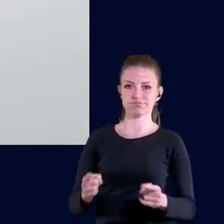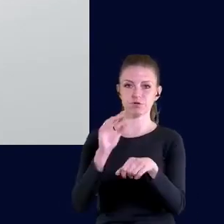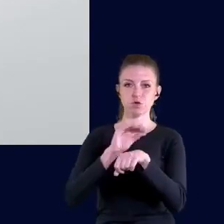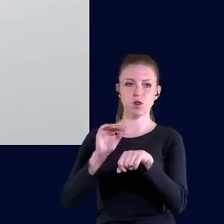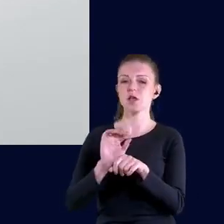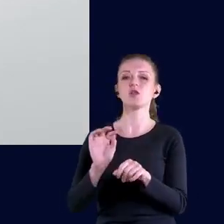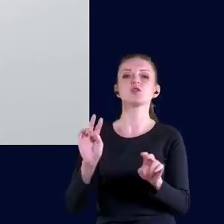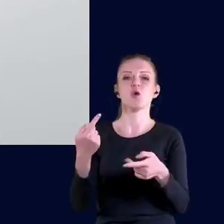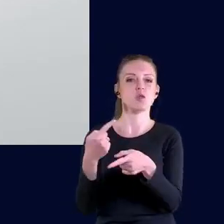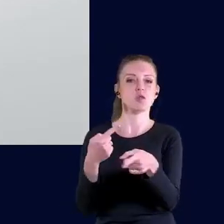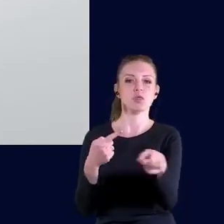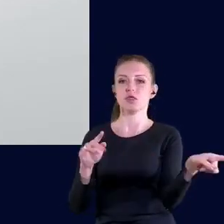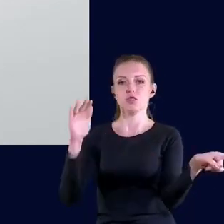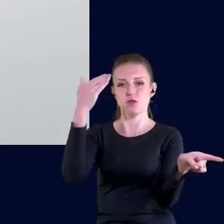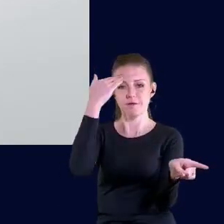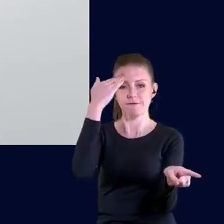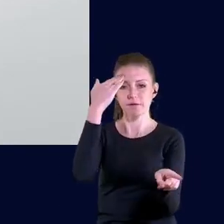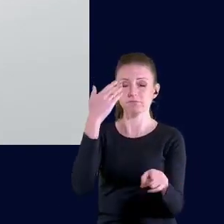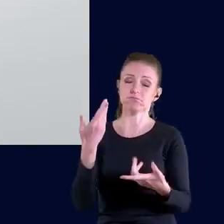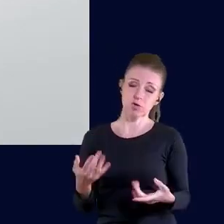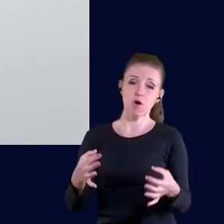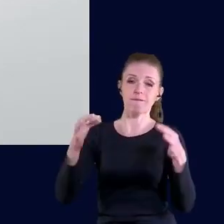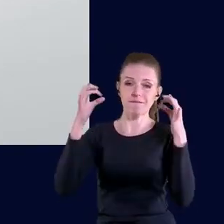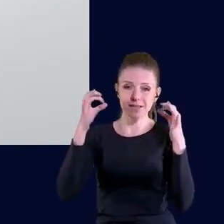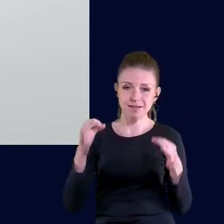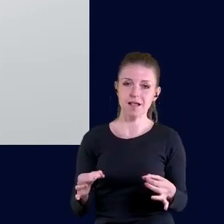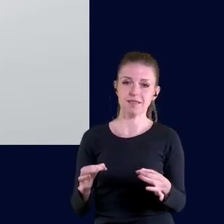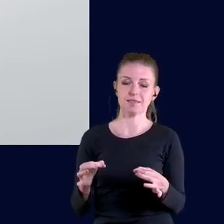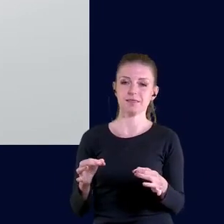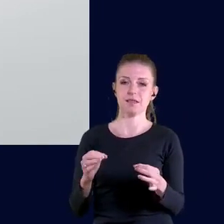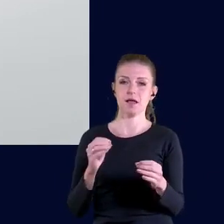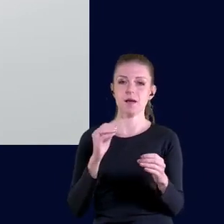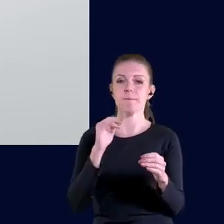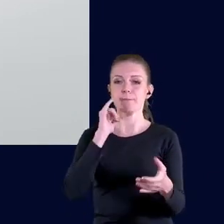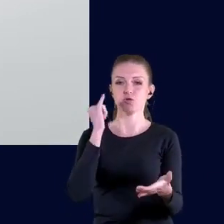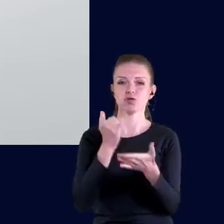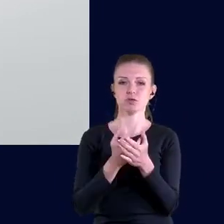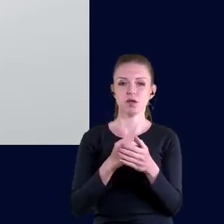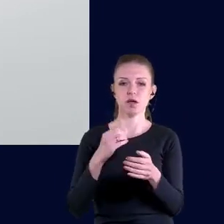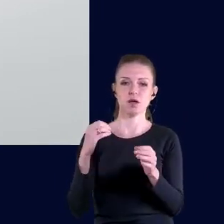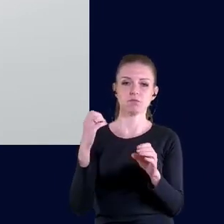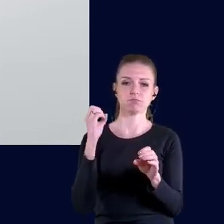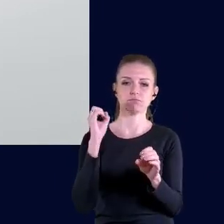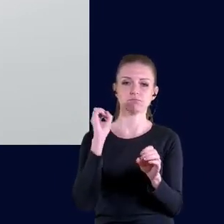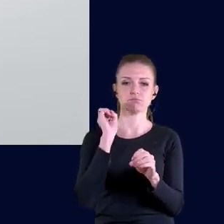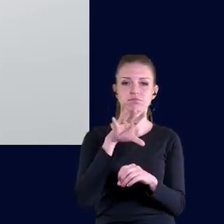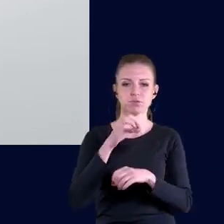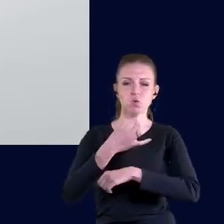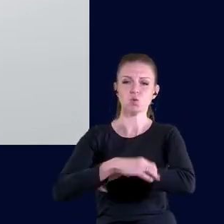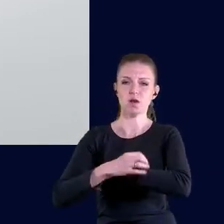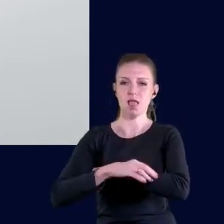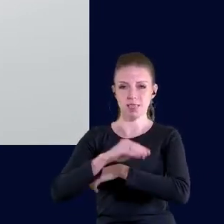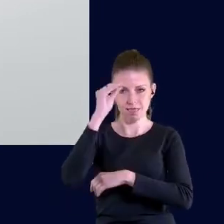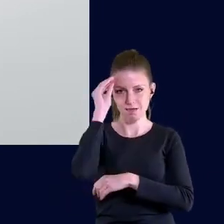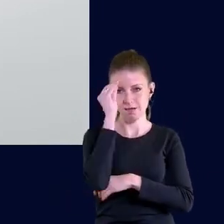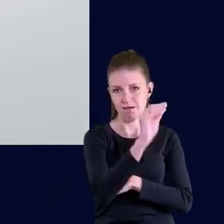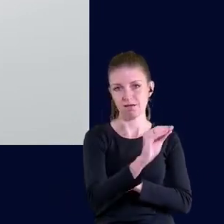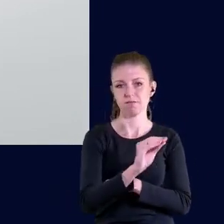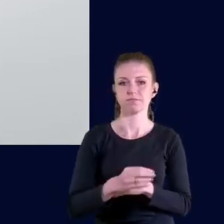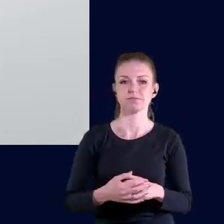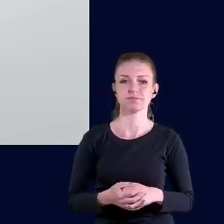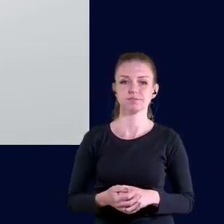oficjalnej korespondencji uczelnianej pracownicy reg.no szkoleniach ze swoich